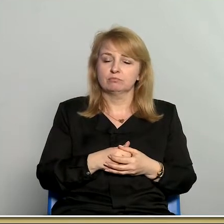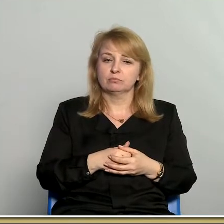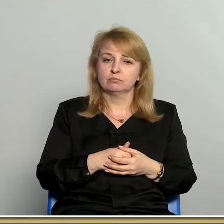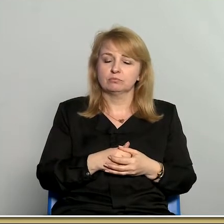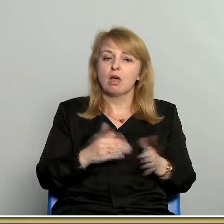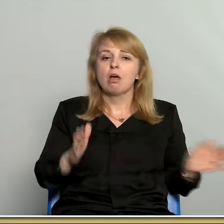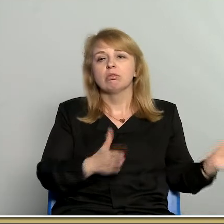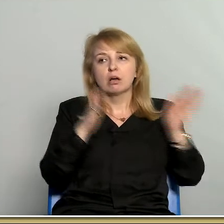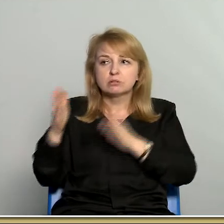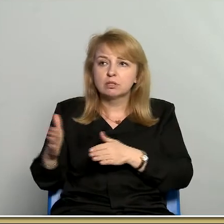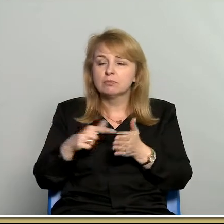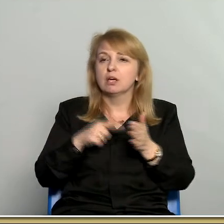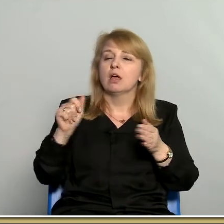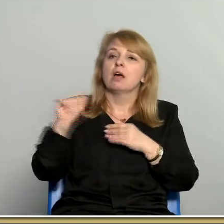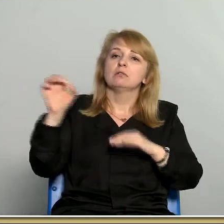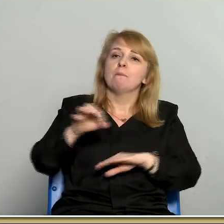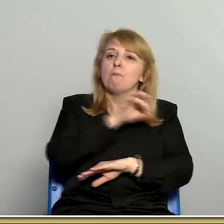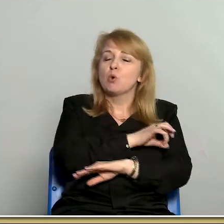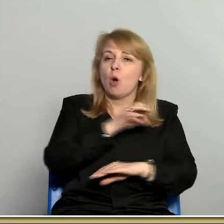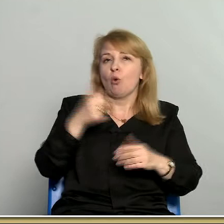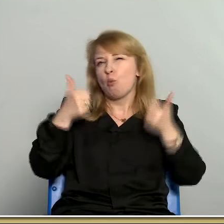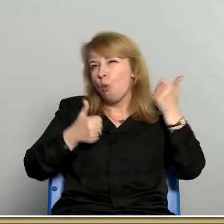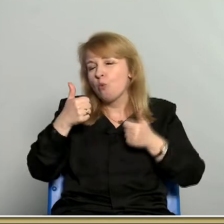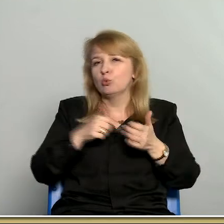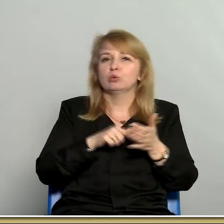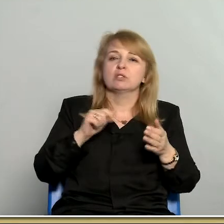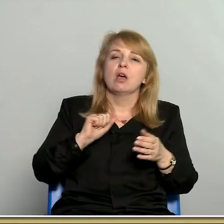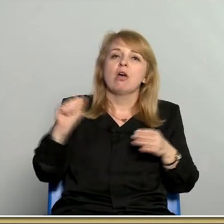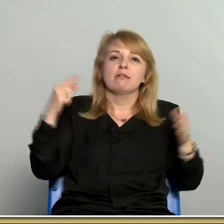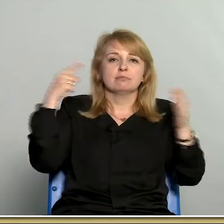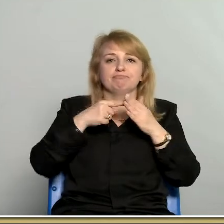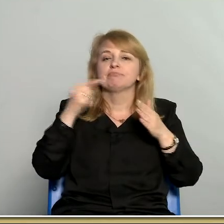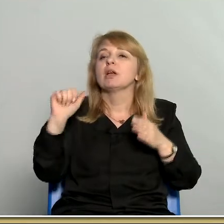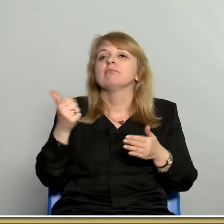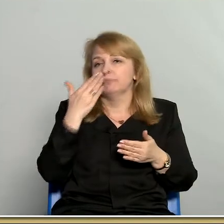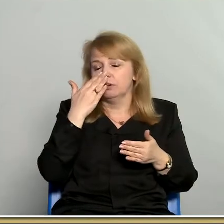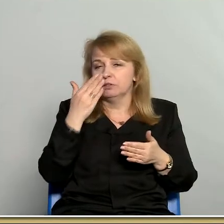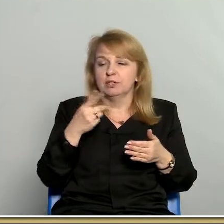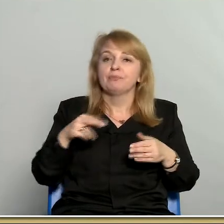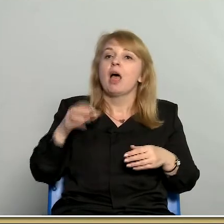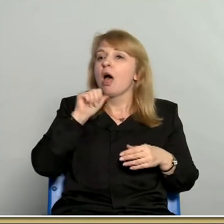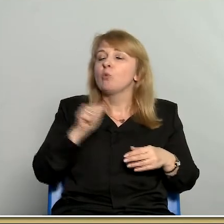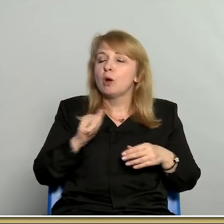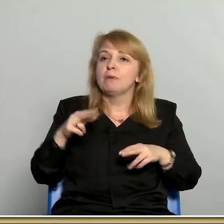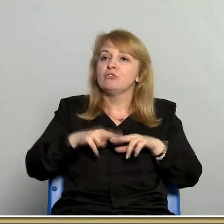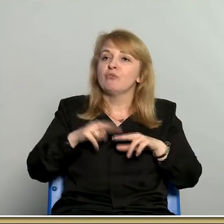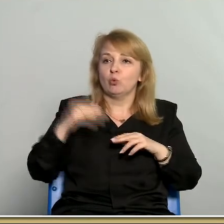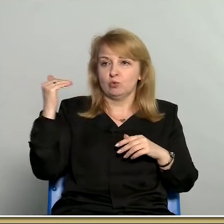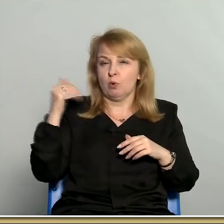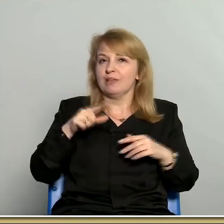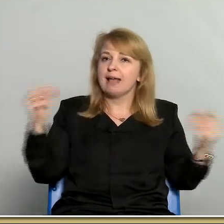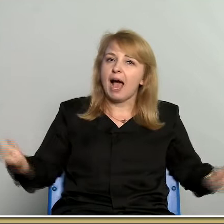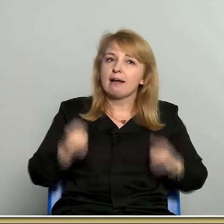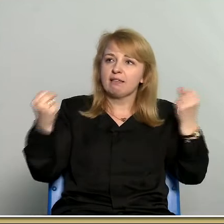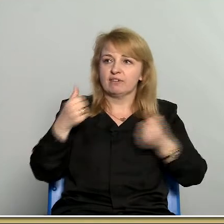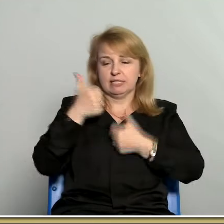Następnie projekty czy konkursy, które dotyczą Europejskiego Funduszu Społecznego z zakresu aktywizacji zawodowej